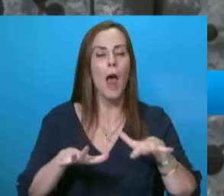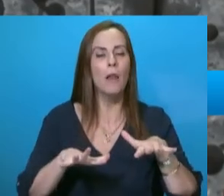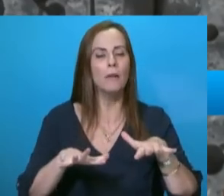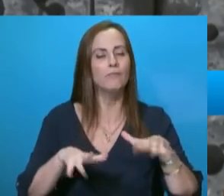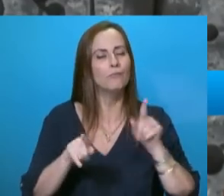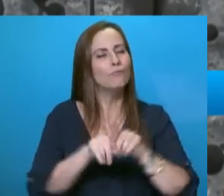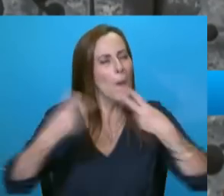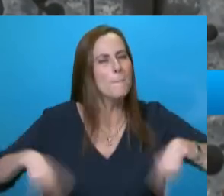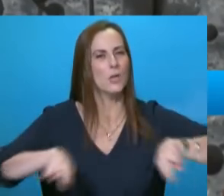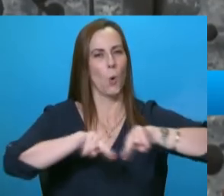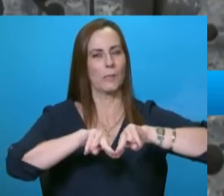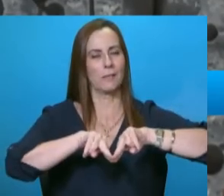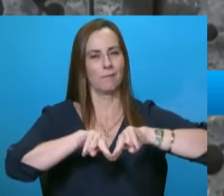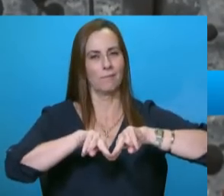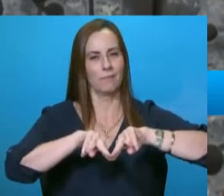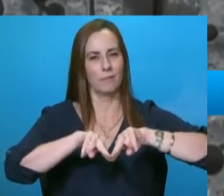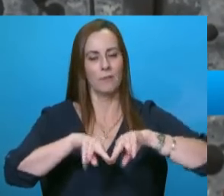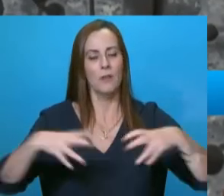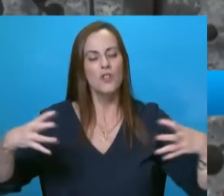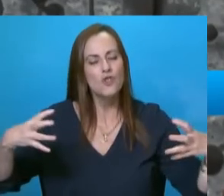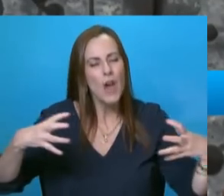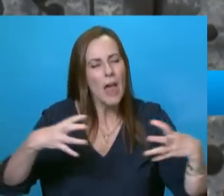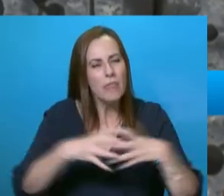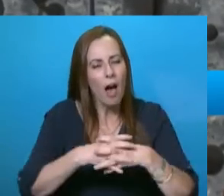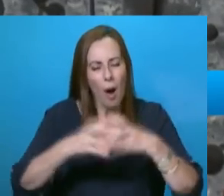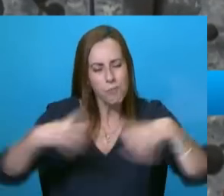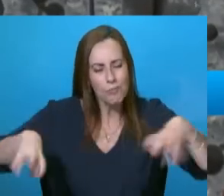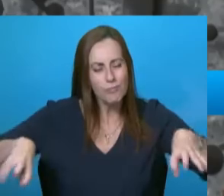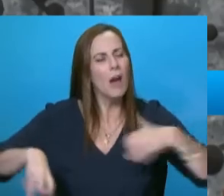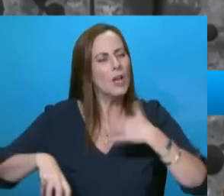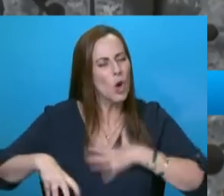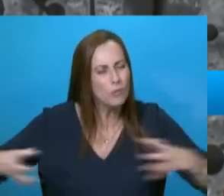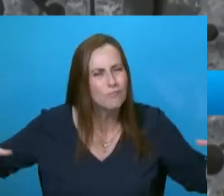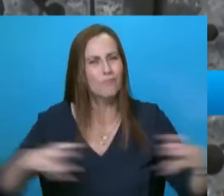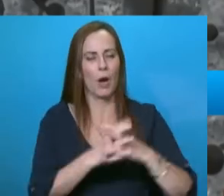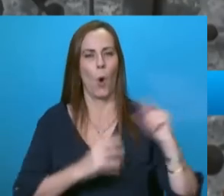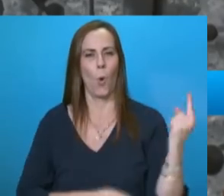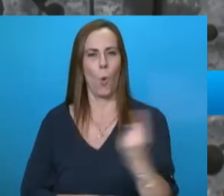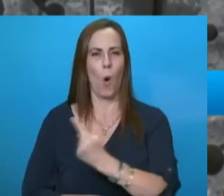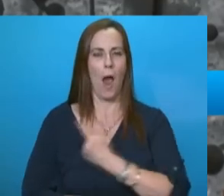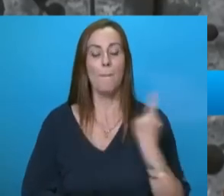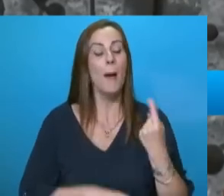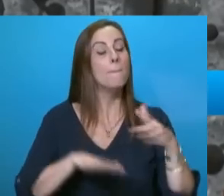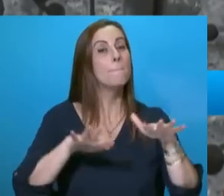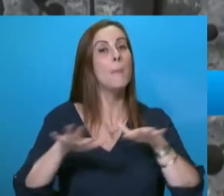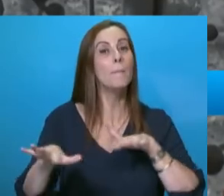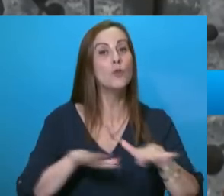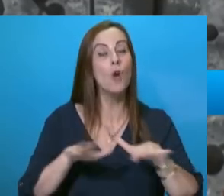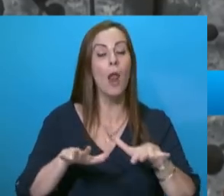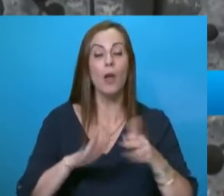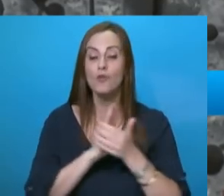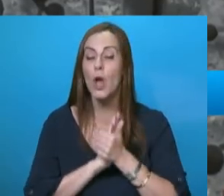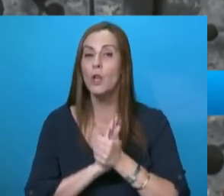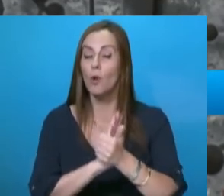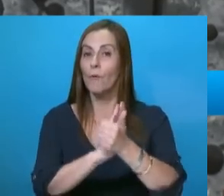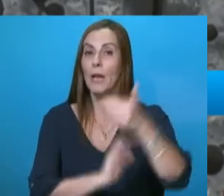לאומי שתאחה את הקרעים בין השבטים, אדוני הנשיא. ממשלה שתוביל את מדינת